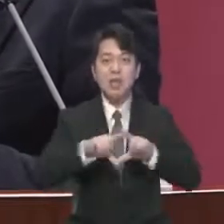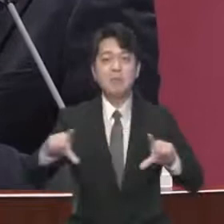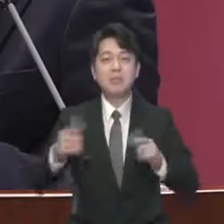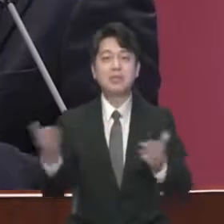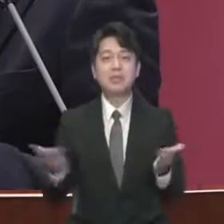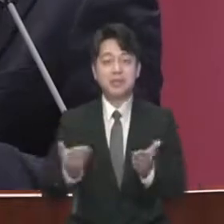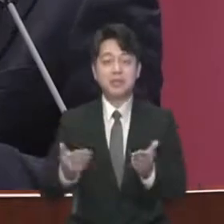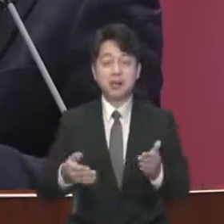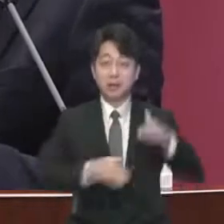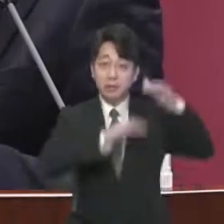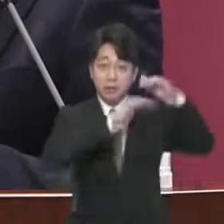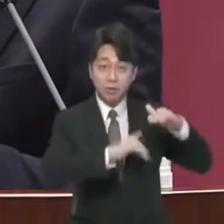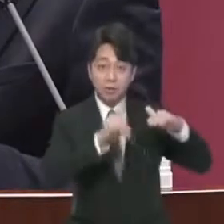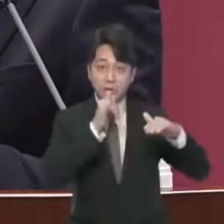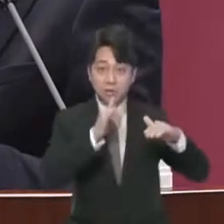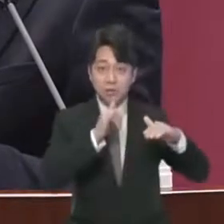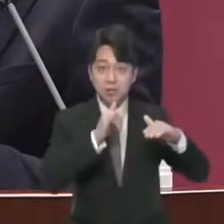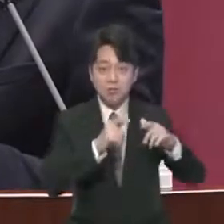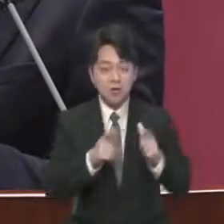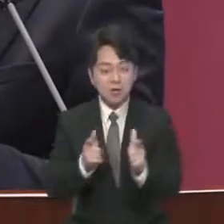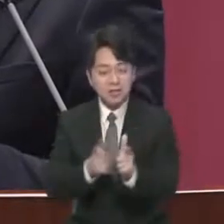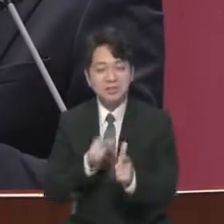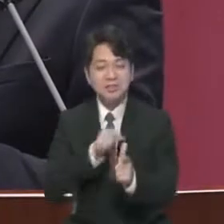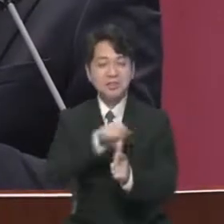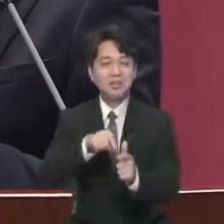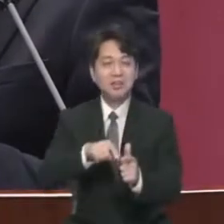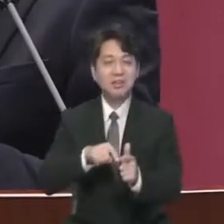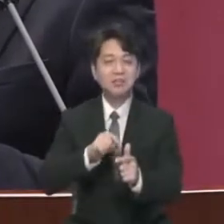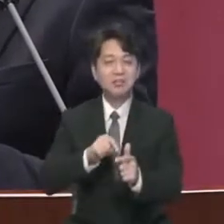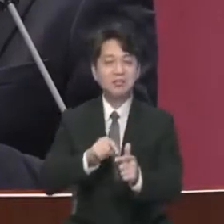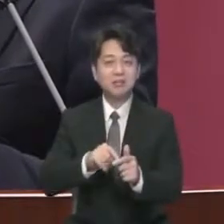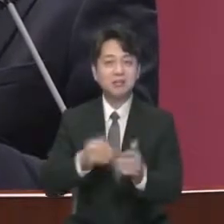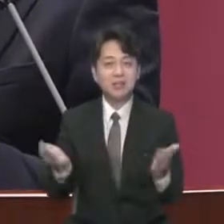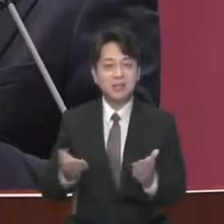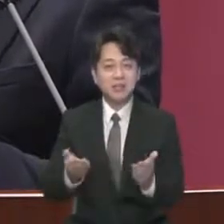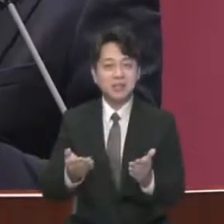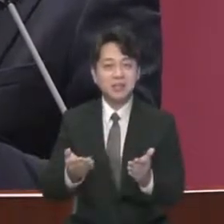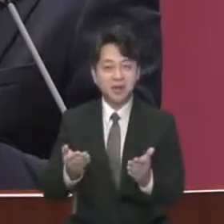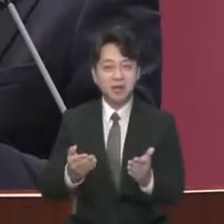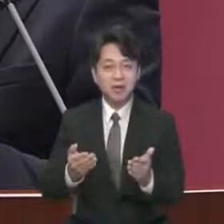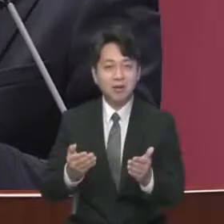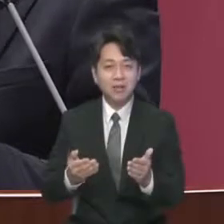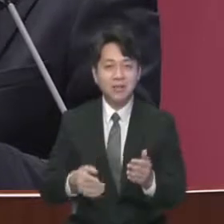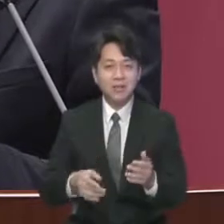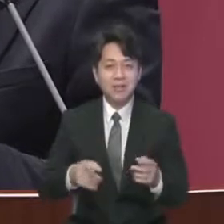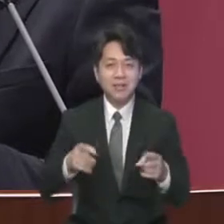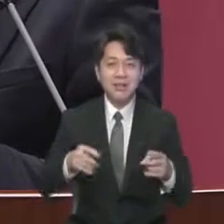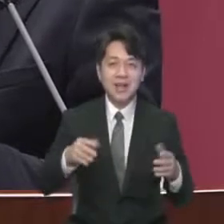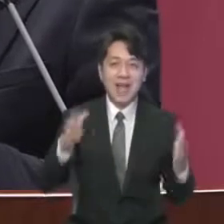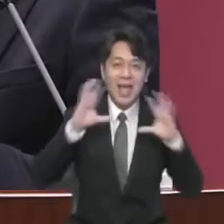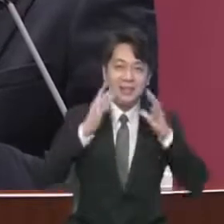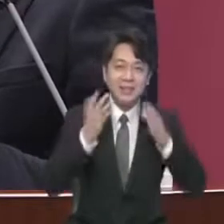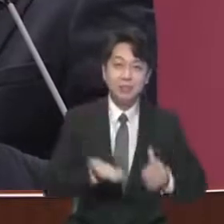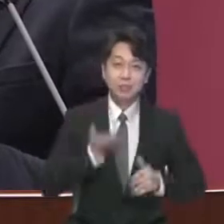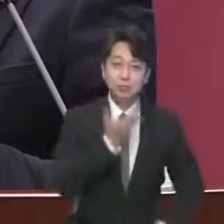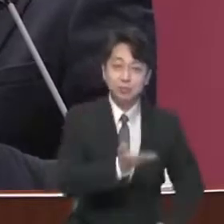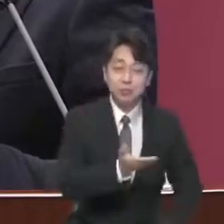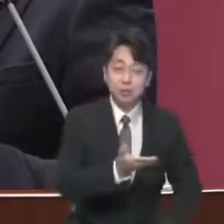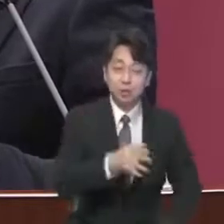이렇게 동성애와 동성혼을 우리 초등학생들이 자연스럽게 받아들이도록 교육하는 것이 꼭 필요한 일이며 올바른 일이라고 생각하십니까?